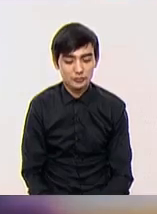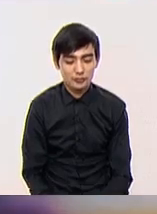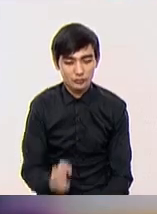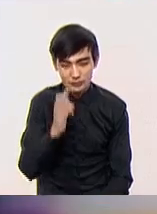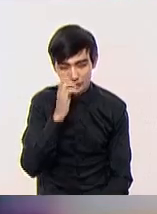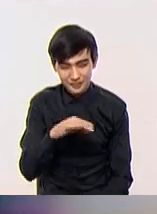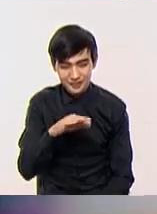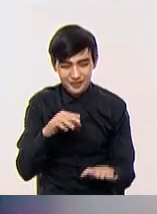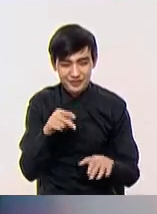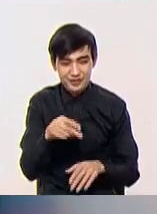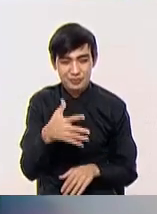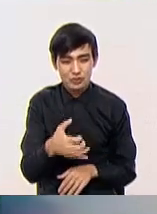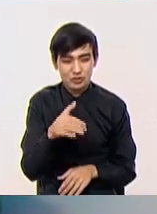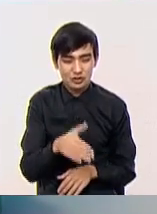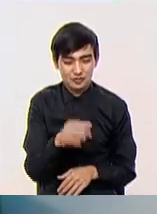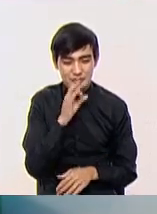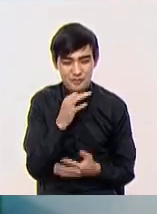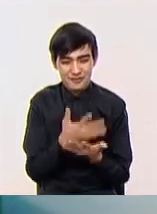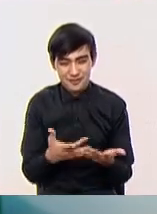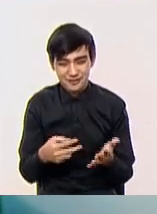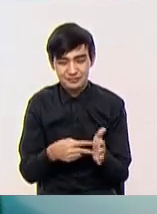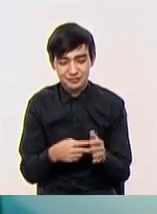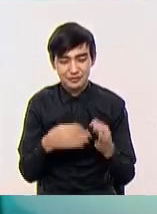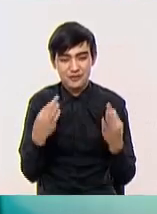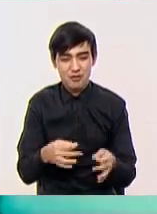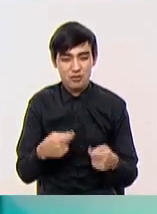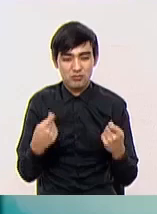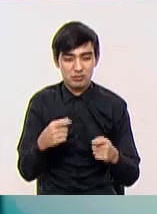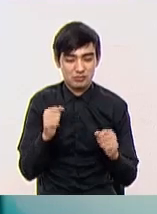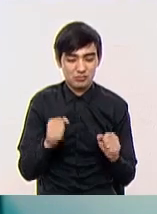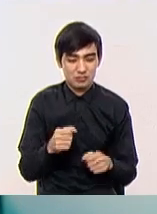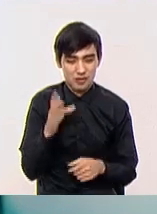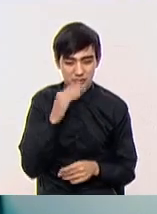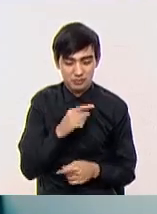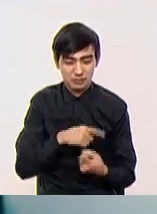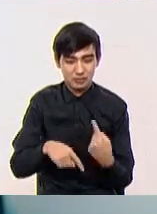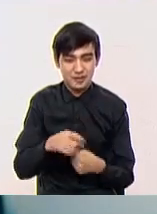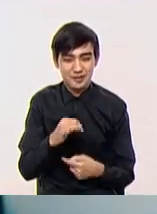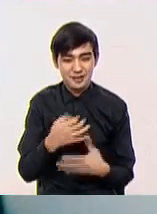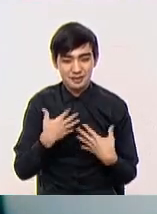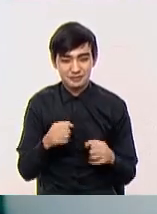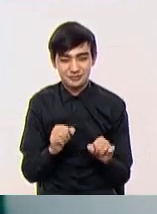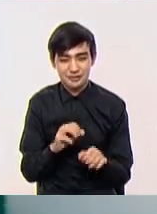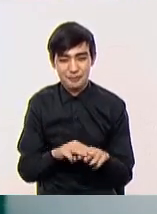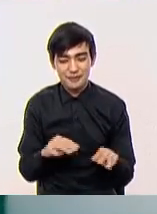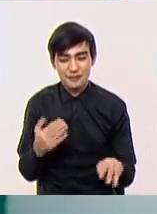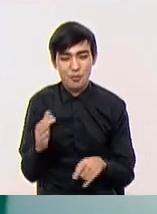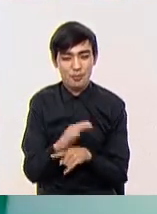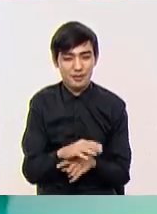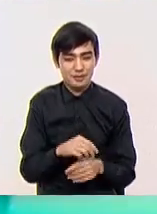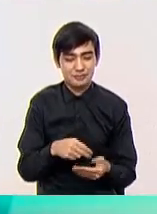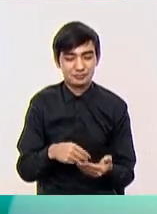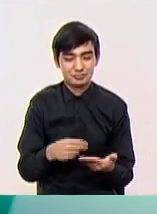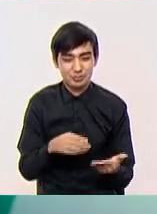Елімізде 2,5 мыңға жуық дәрі-дәрмек бағасы еркін айналымға жіберілуі мүмкін. Өйткені денсаулық сақтау министрлігінің бұйрығымен